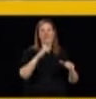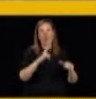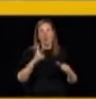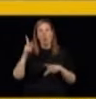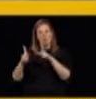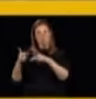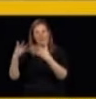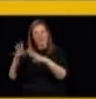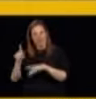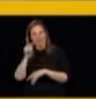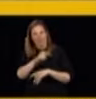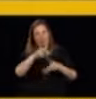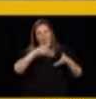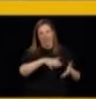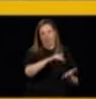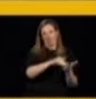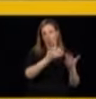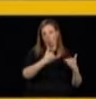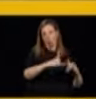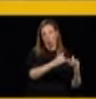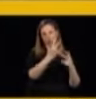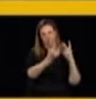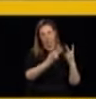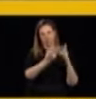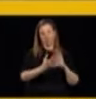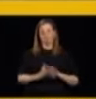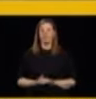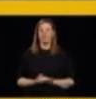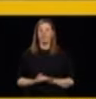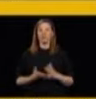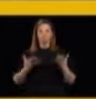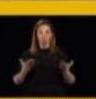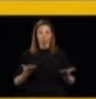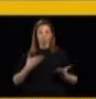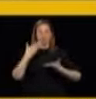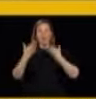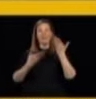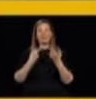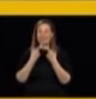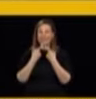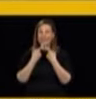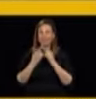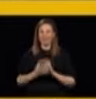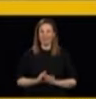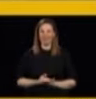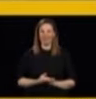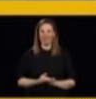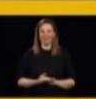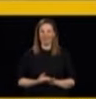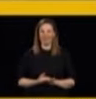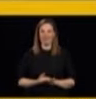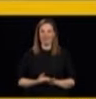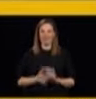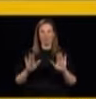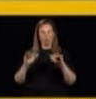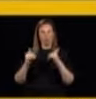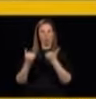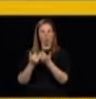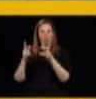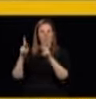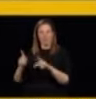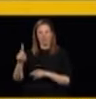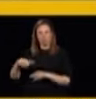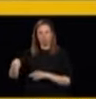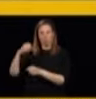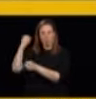publics. Pardon. Maintenant, mes remerciements du jour. Je veux remercier toutes les personnes qui travaillent